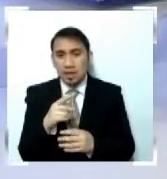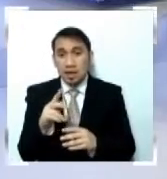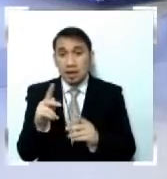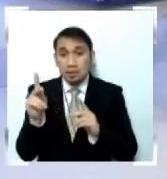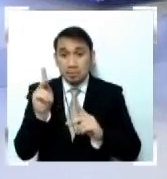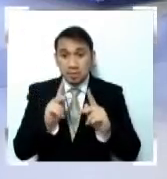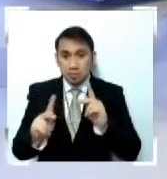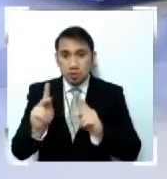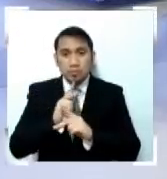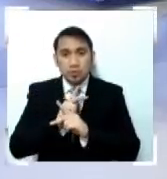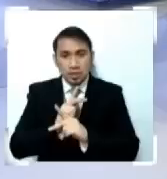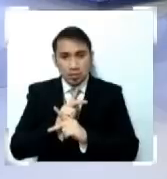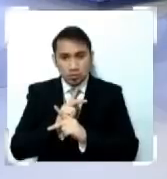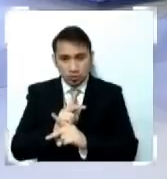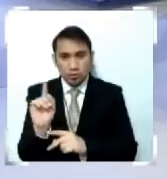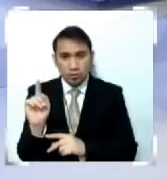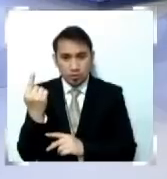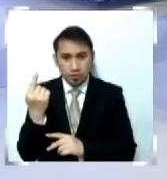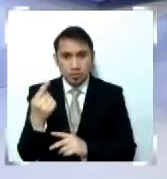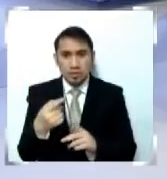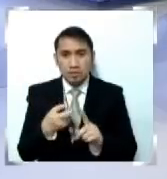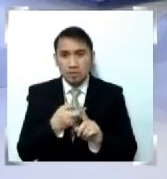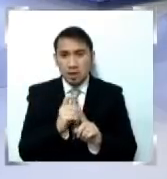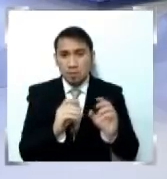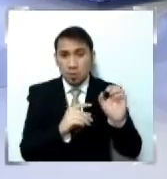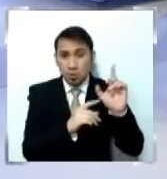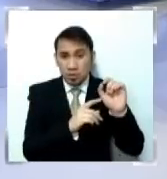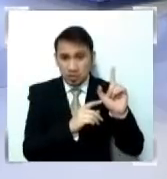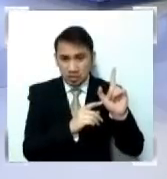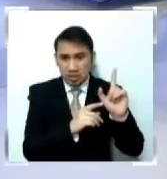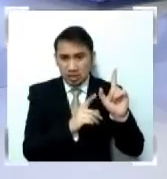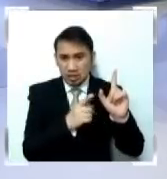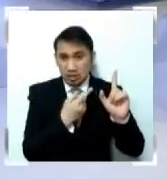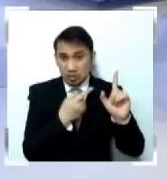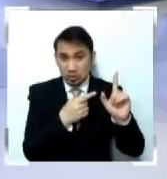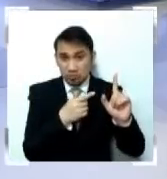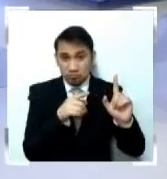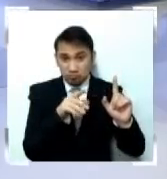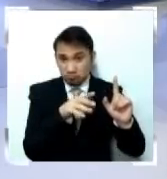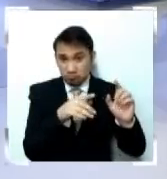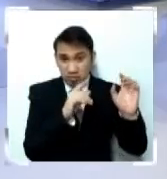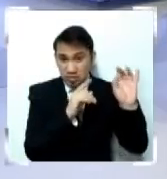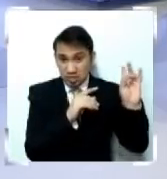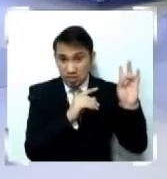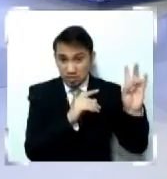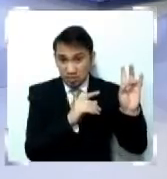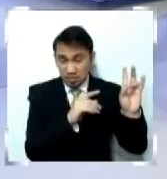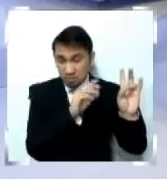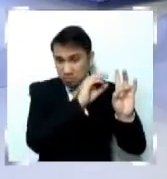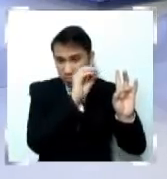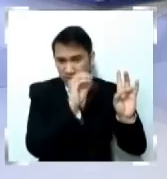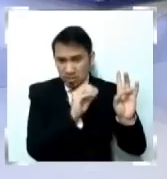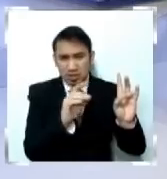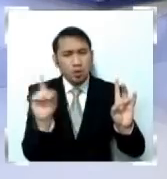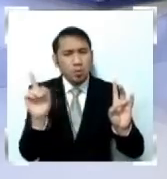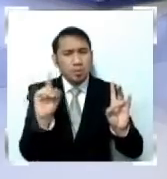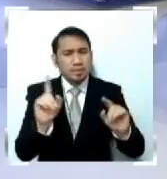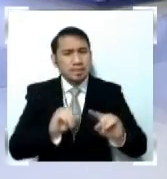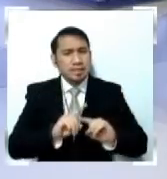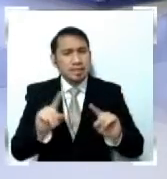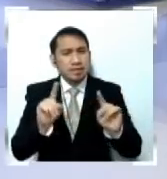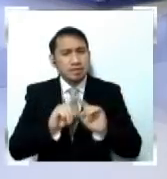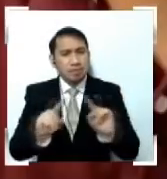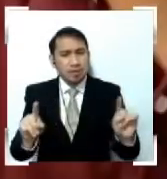immunity na sa original na plano ay target bago matapos ang taon. Ang pagkakaiba, alamin sa pagsaksi ni